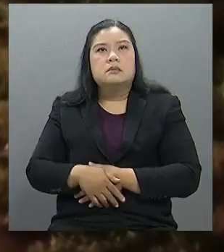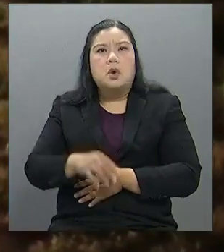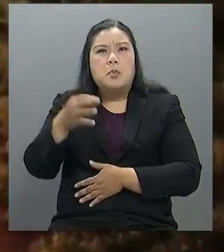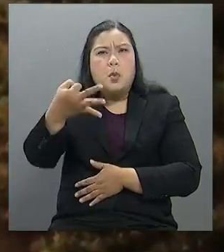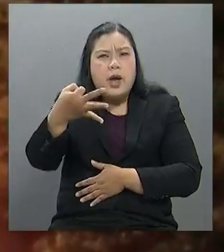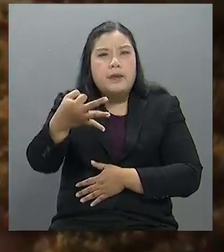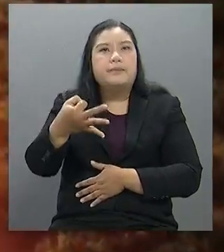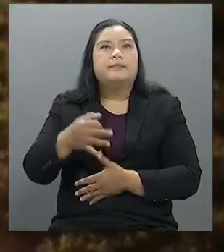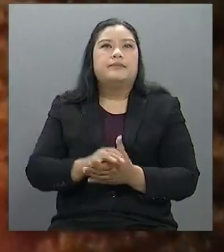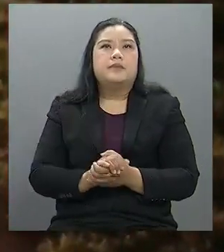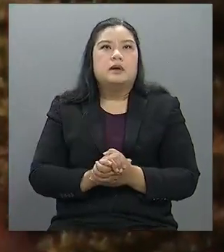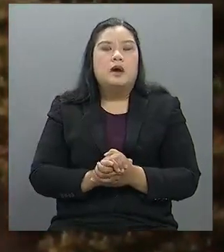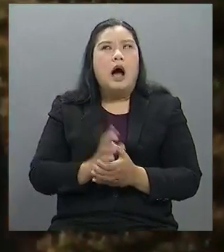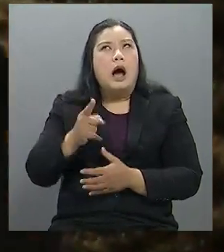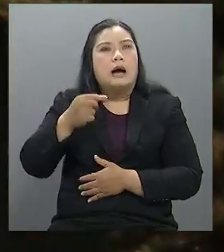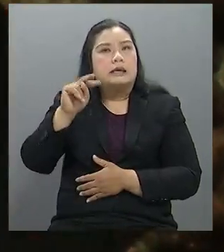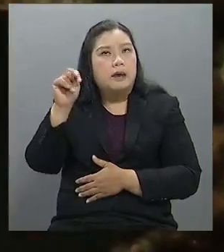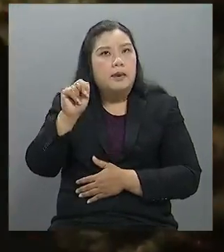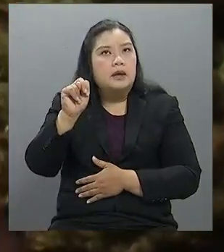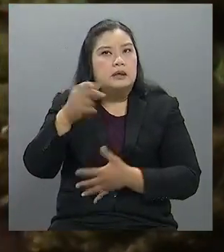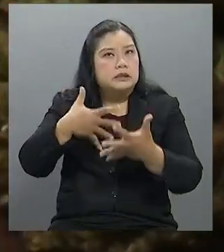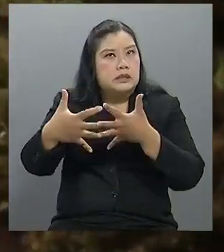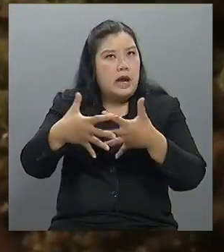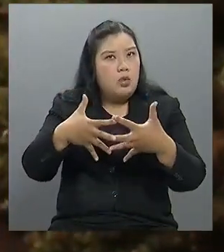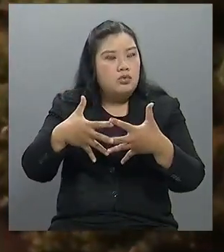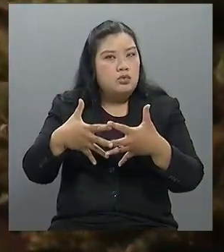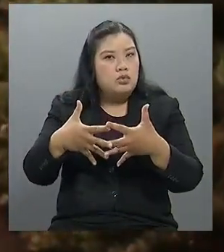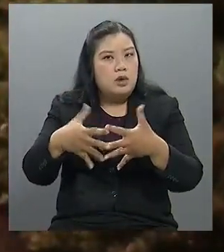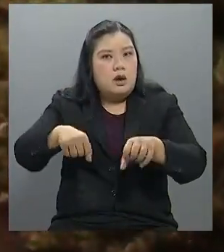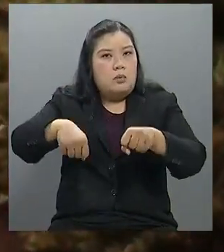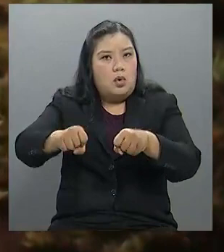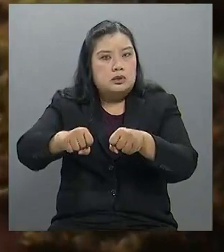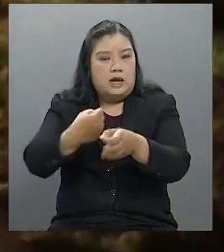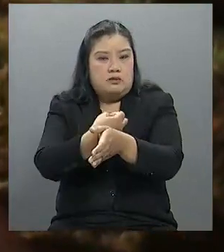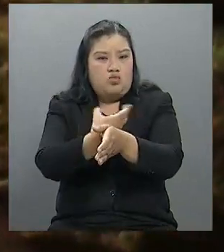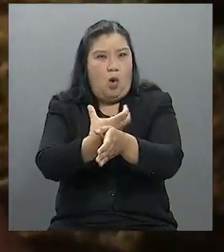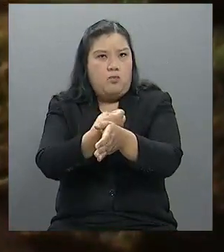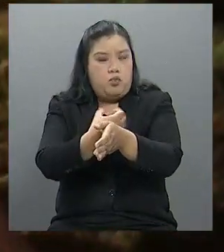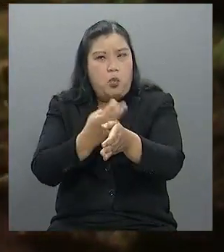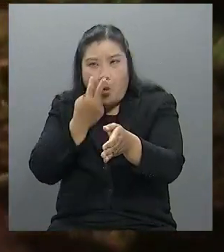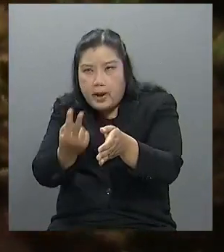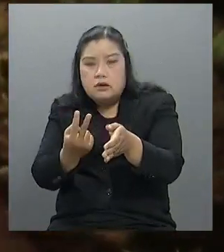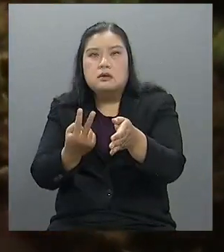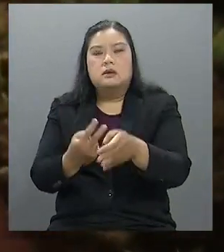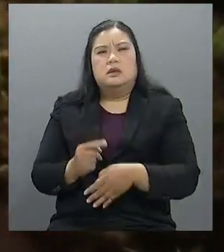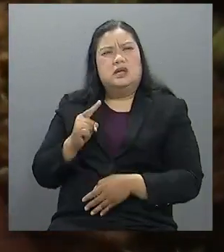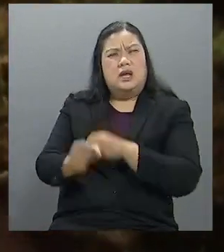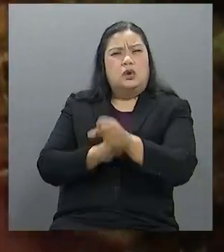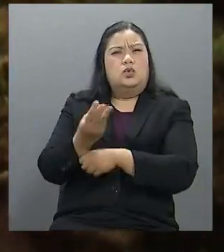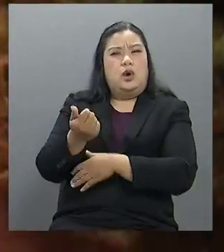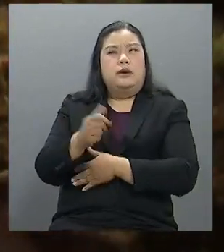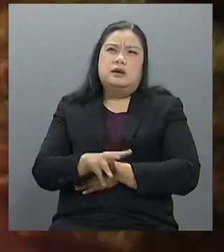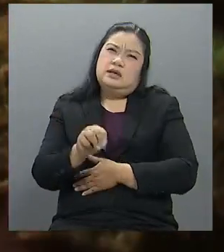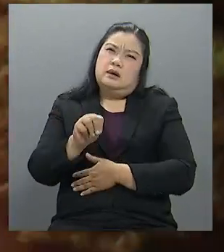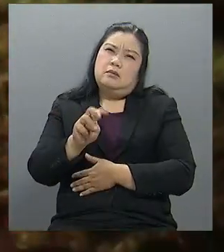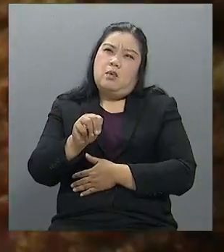น้ำเงินเทาครับ น้ำเงินเทา ท่อดังแต่ง ท่อดังอายุประมาณเท่าไหร่ทั้ง3คน น่าจะประมาณม.ปลายครับมัธยม